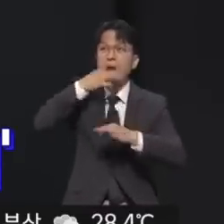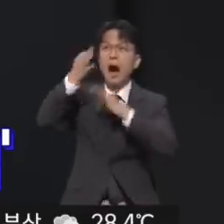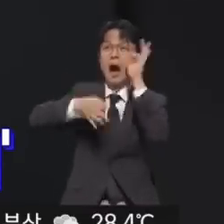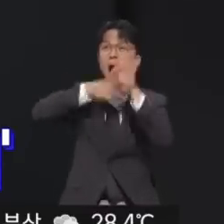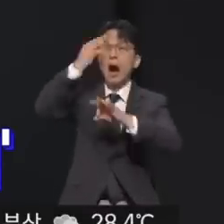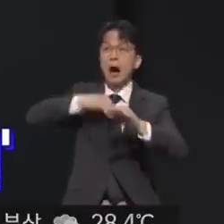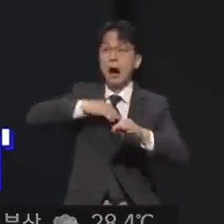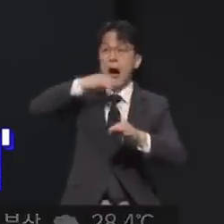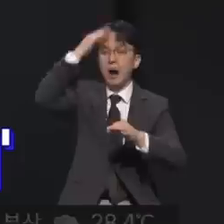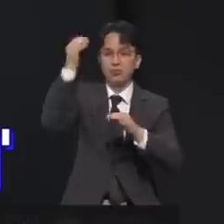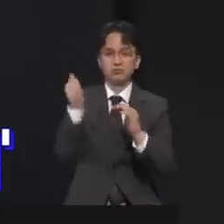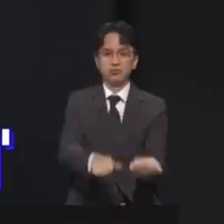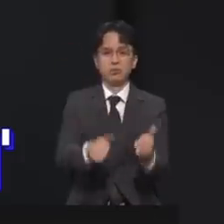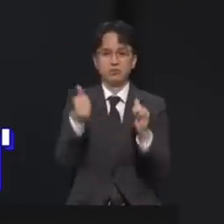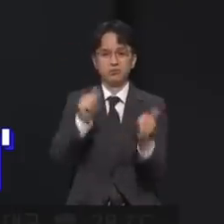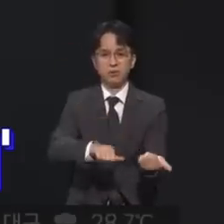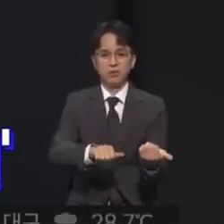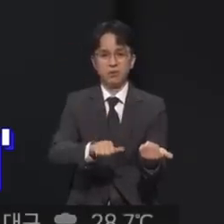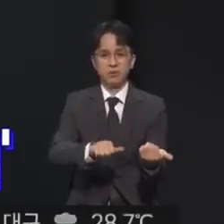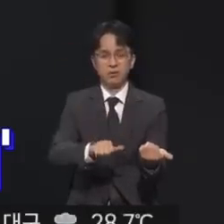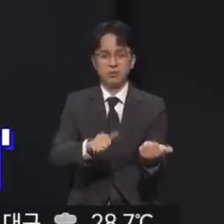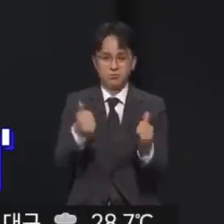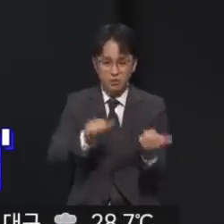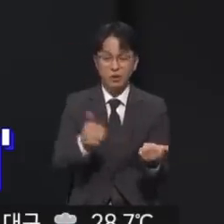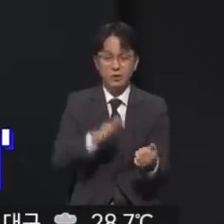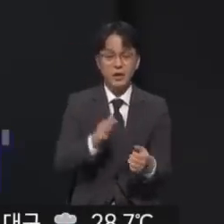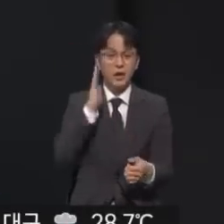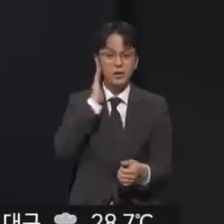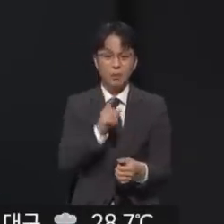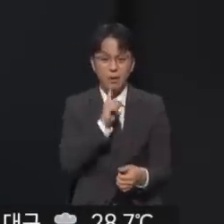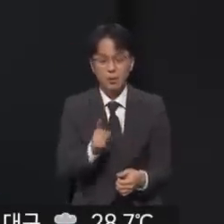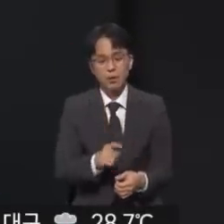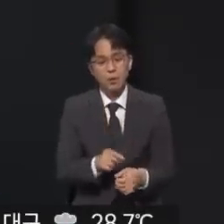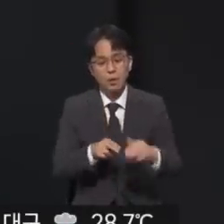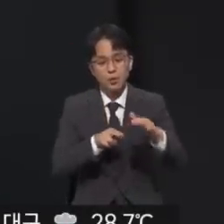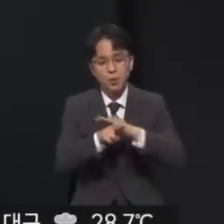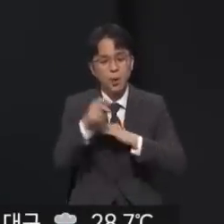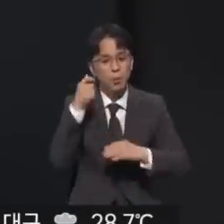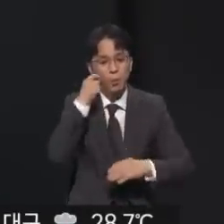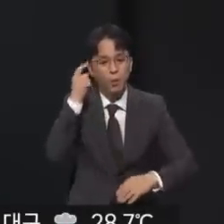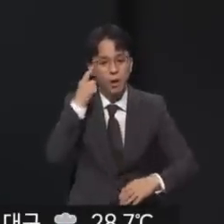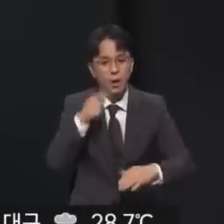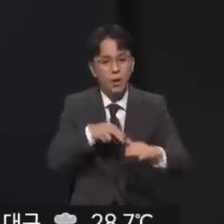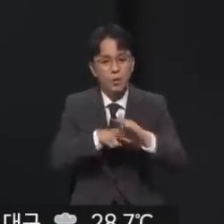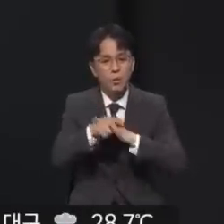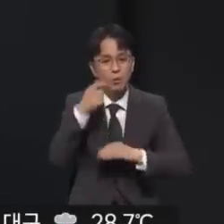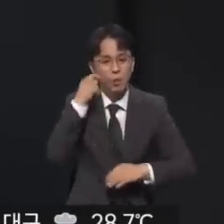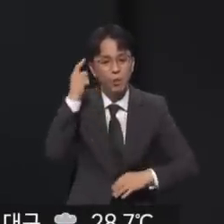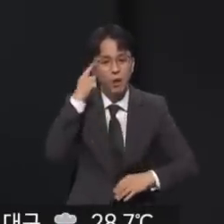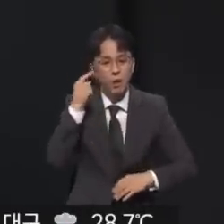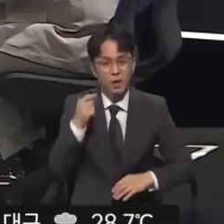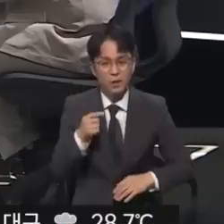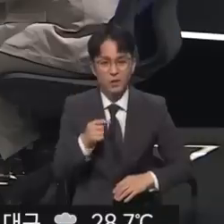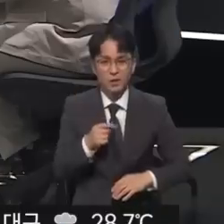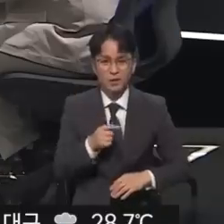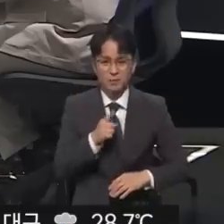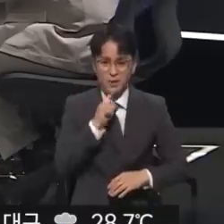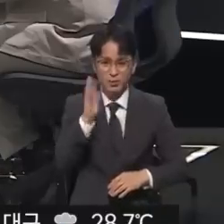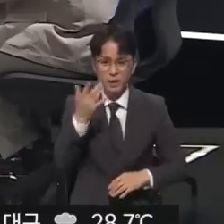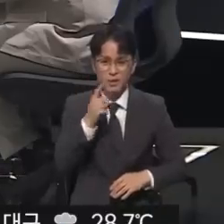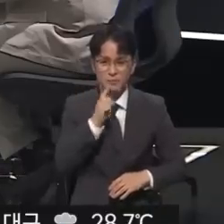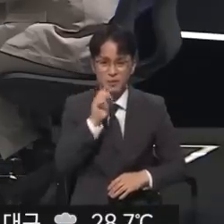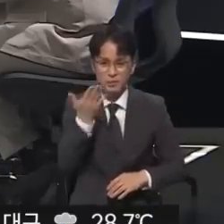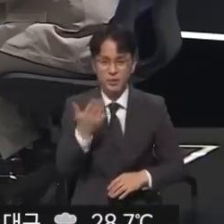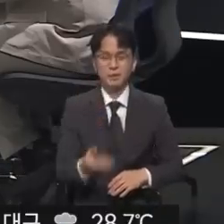아무일 안하는거 미용이 병원에 계신 모친에게 문자를 보냈고 헐 지금 수학 때문에 문이 못 열려 문을